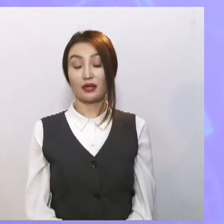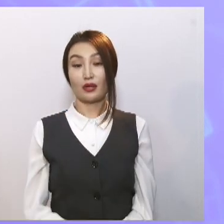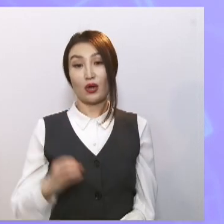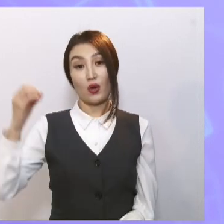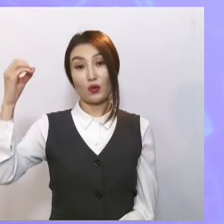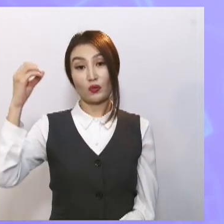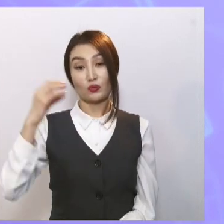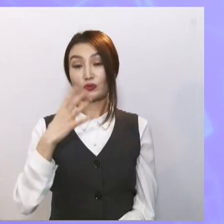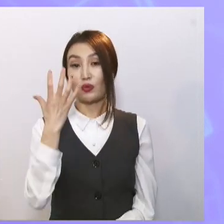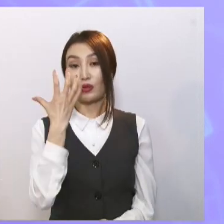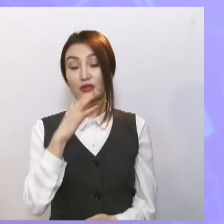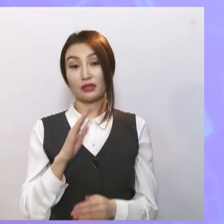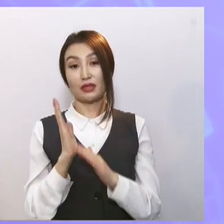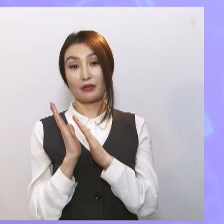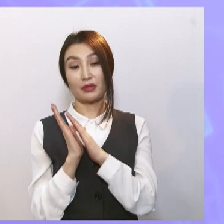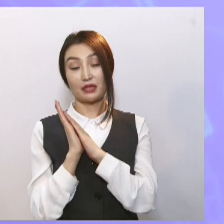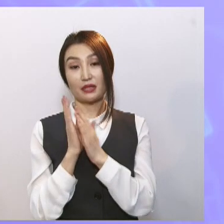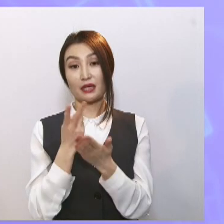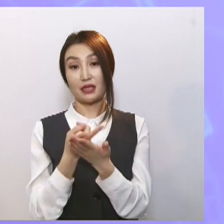Күнгө жылынып жатат.